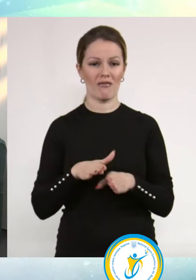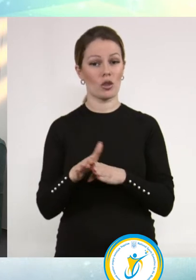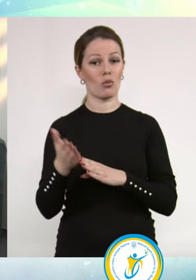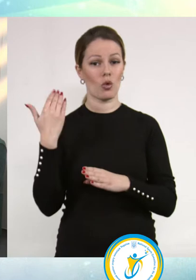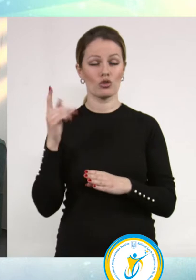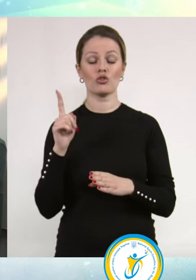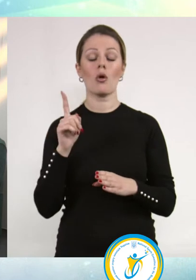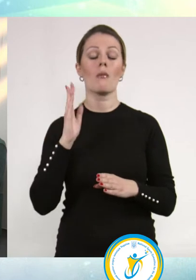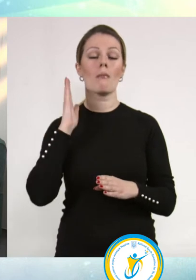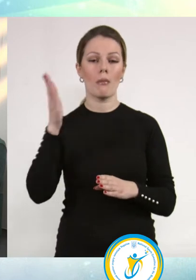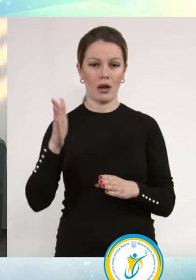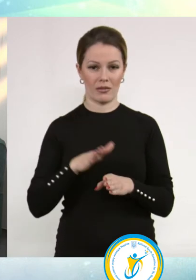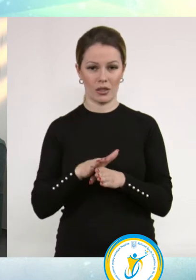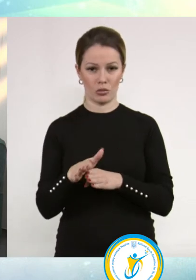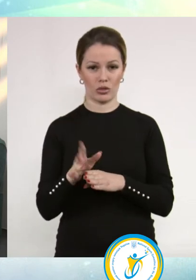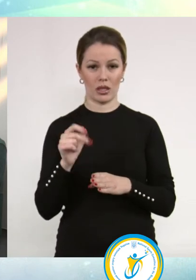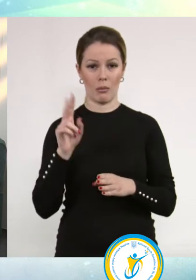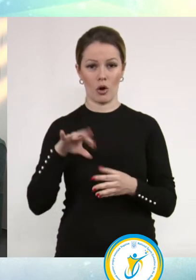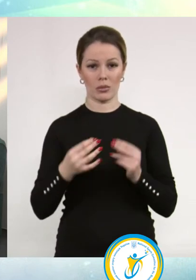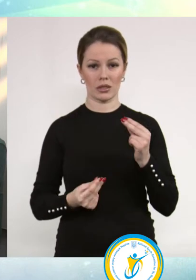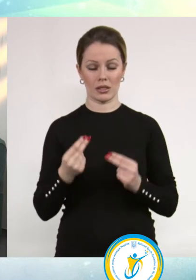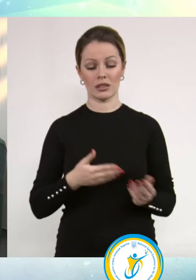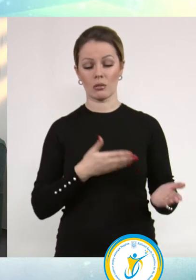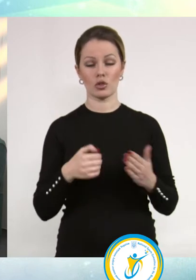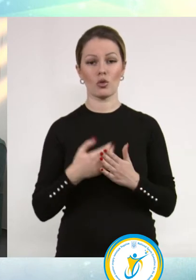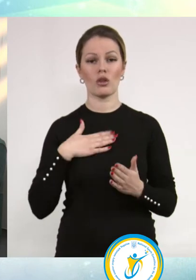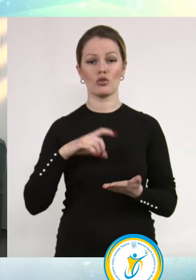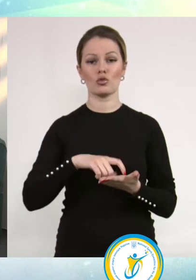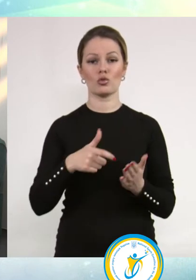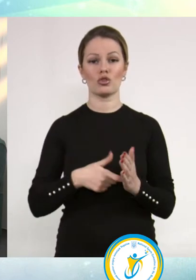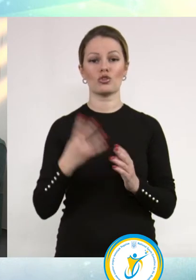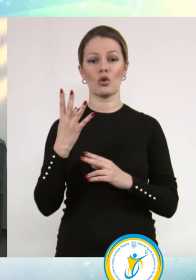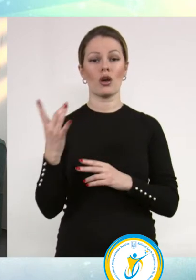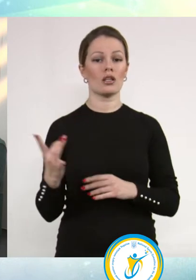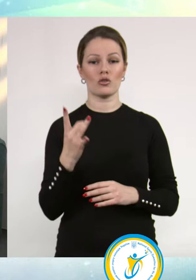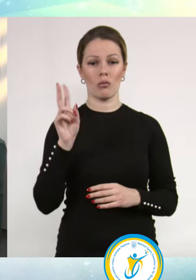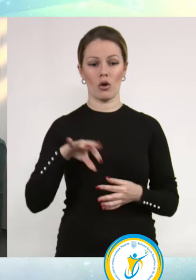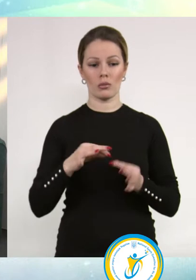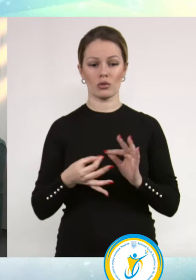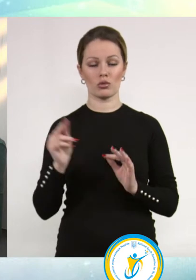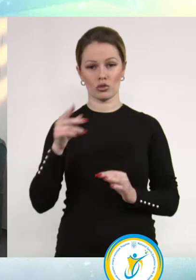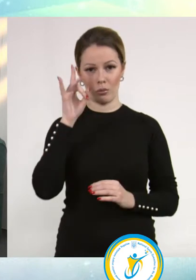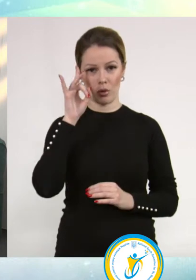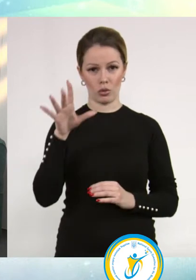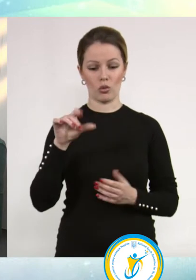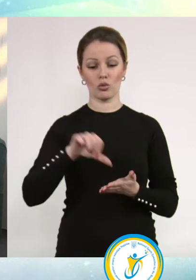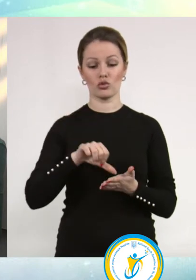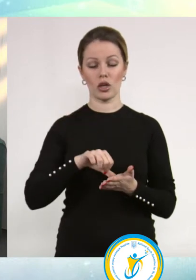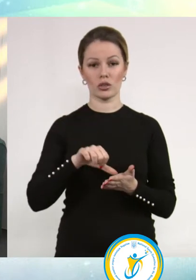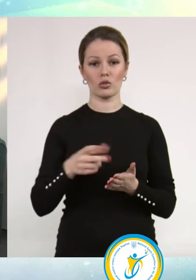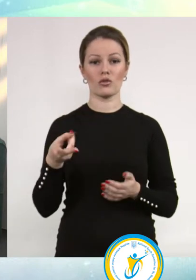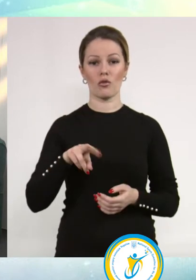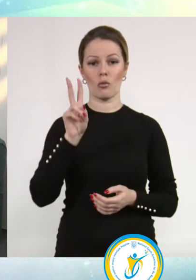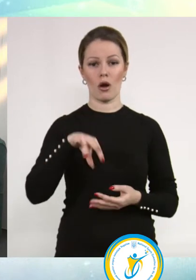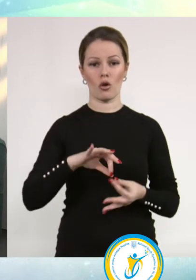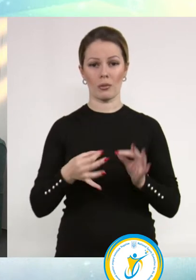відбулося, що має відбутися на Паралімпійських іграх, ми запросили до нашої студії чотириразову паралімпійську чемпіонку,